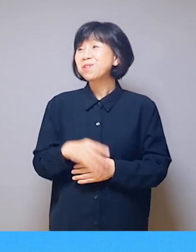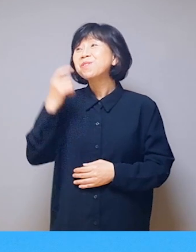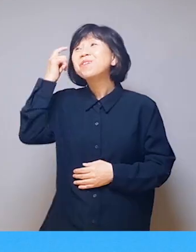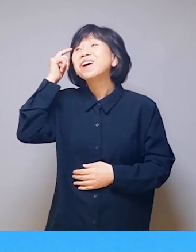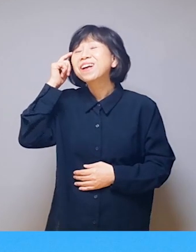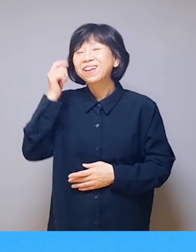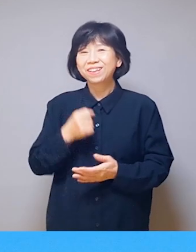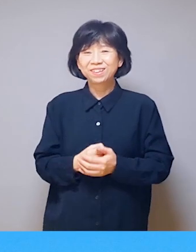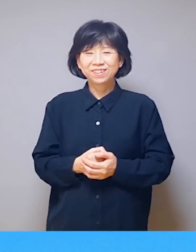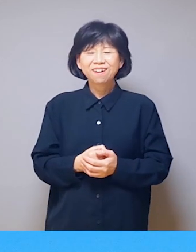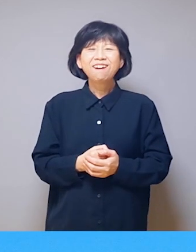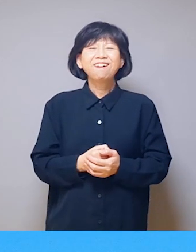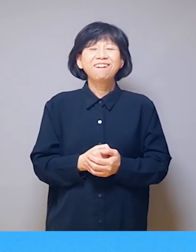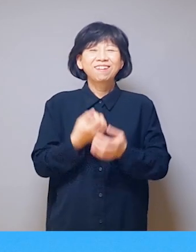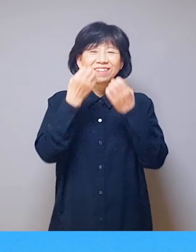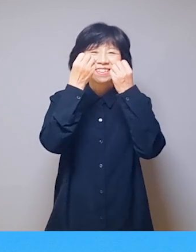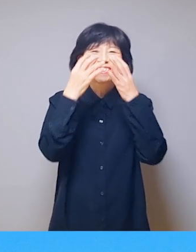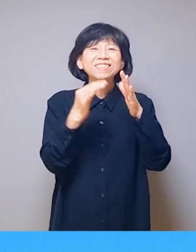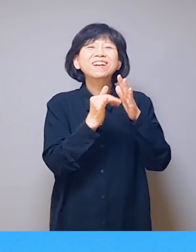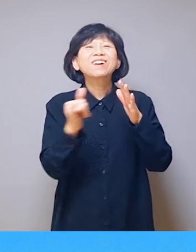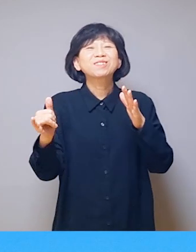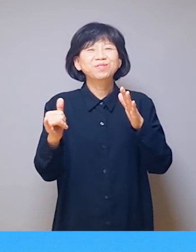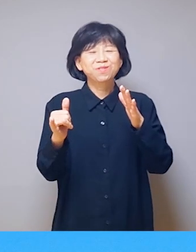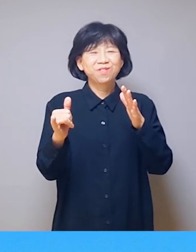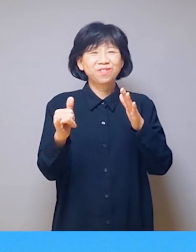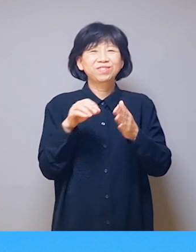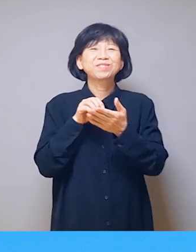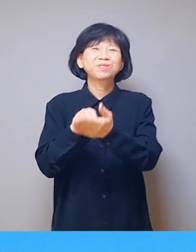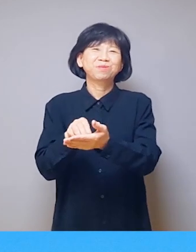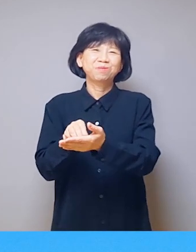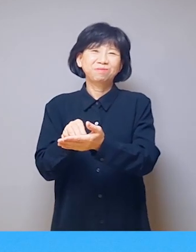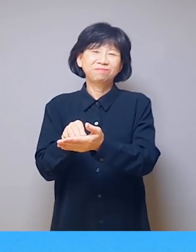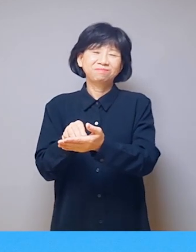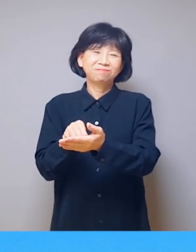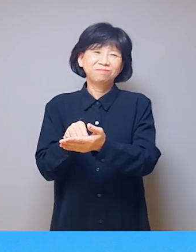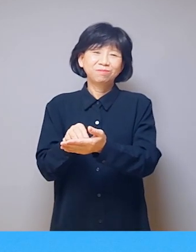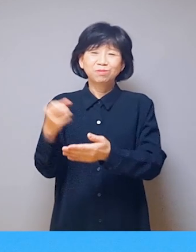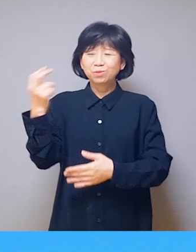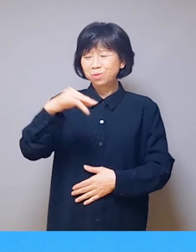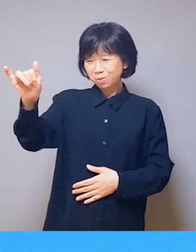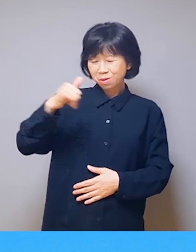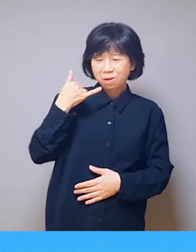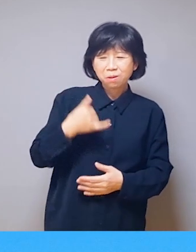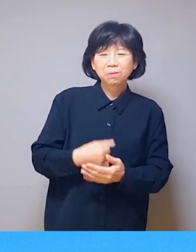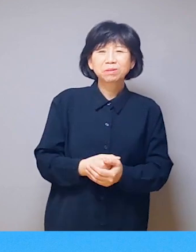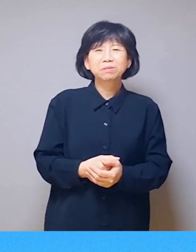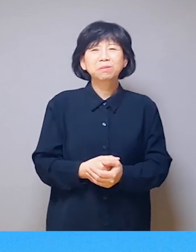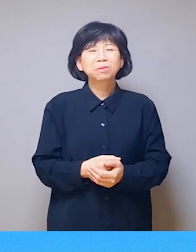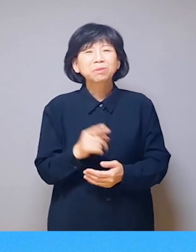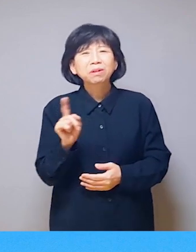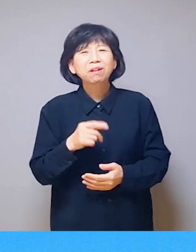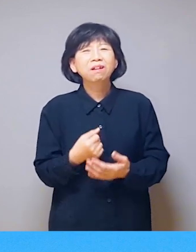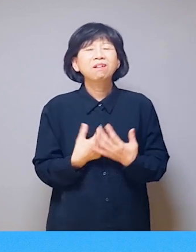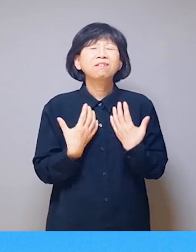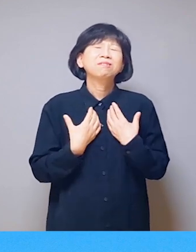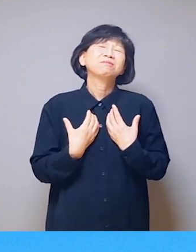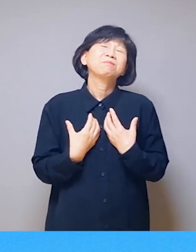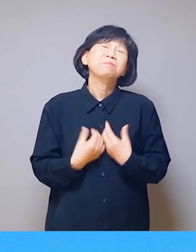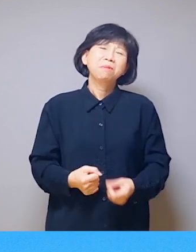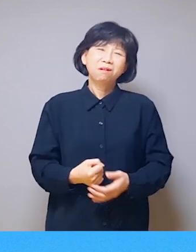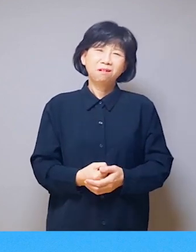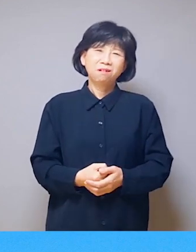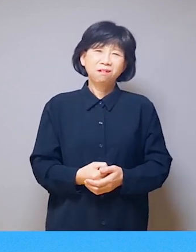너무 기뻐하고 몇 주 안 지났어요. 다시 연락이 왔어요. 그 새 가족이 딴 교회 가버렸다고. 너무 낙심하는 거죠.